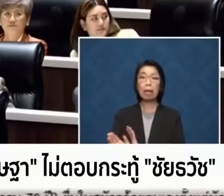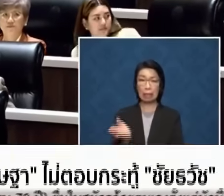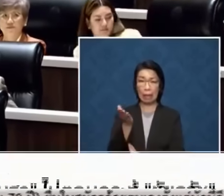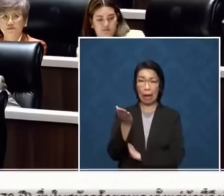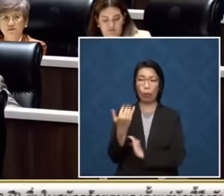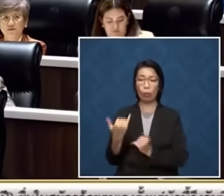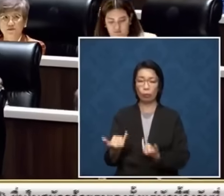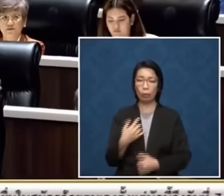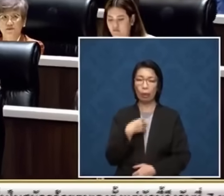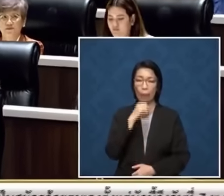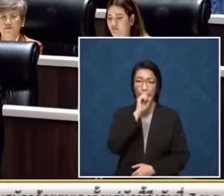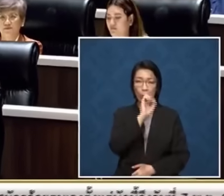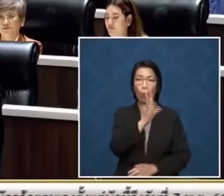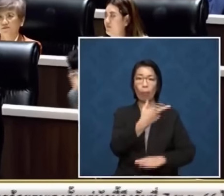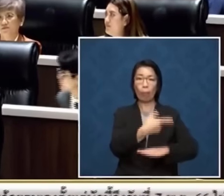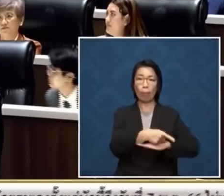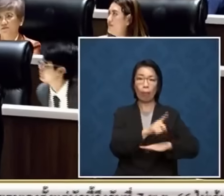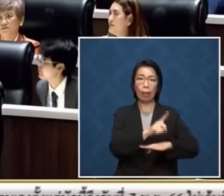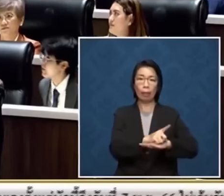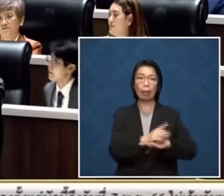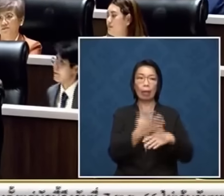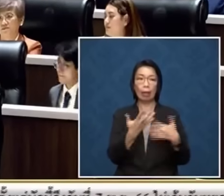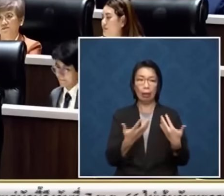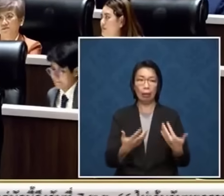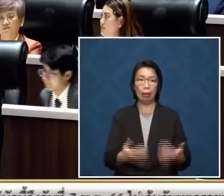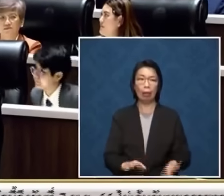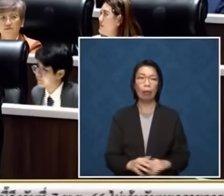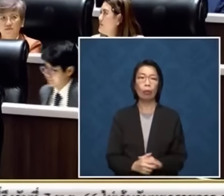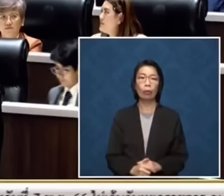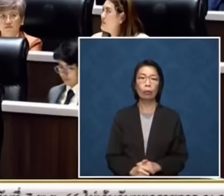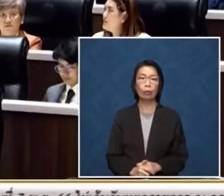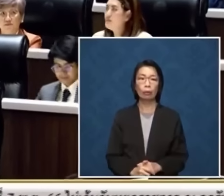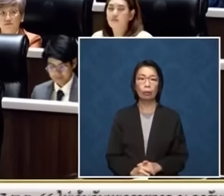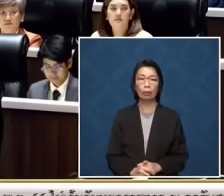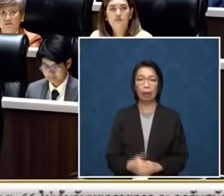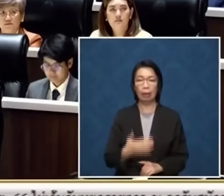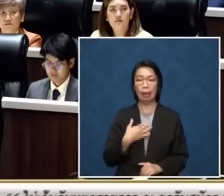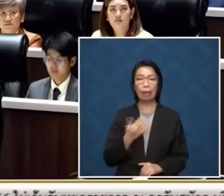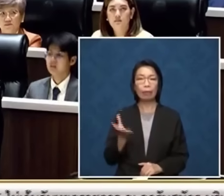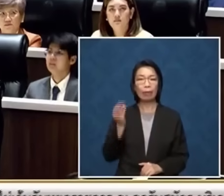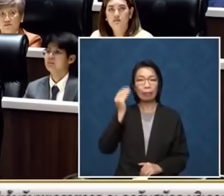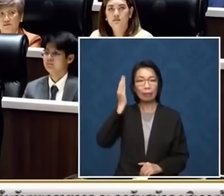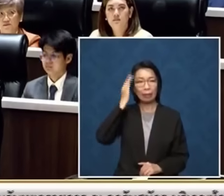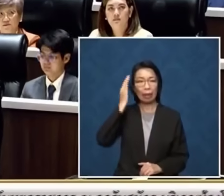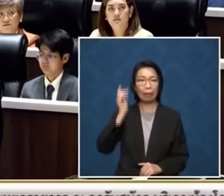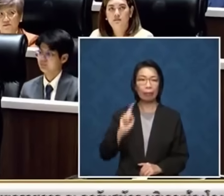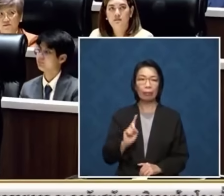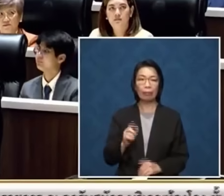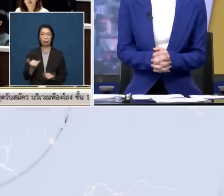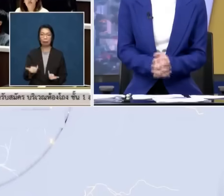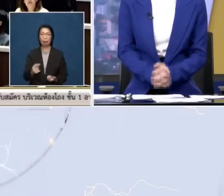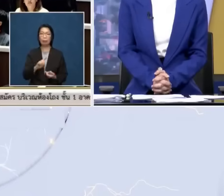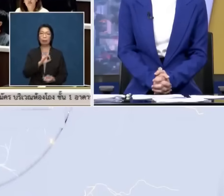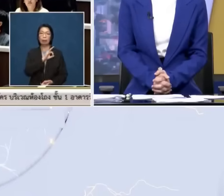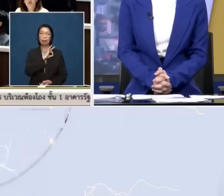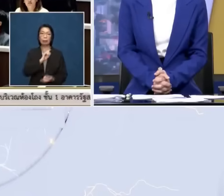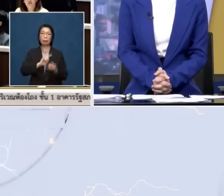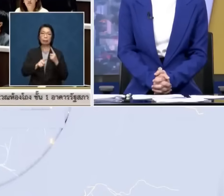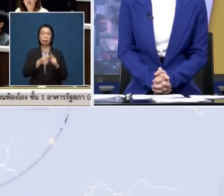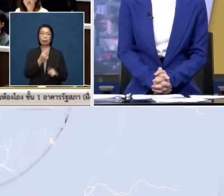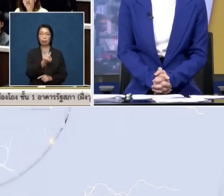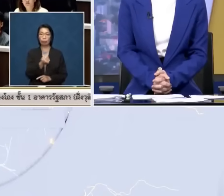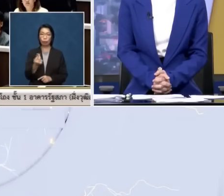นั้นพอสถานการณ์กลับเข้าสู่ภาวะปกติก็มาสู่การตั้งกระทู้แรกเป็นการตั้งคำถามจากคุณ